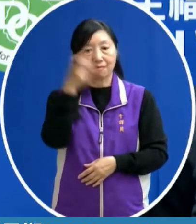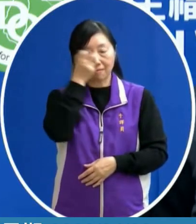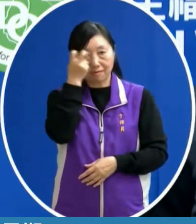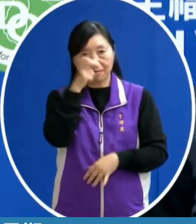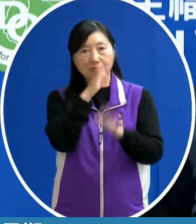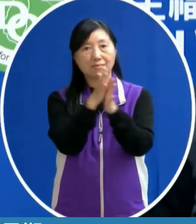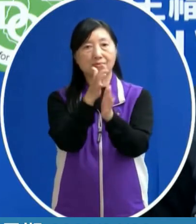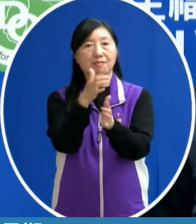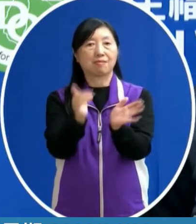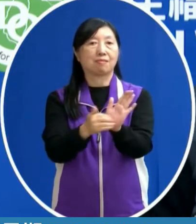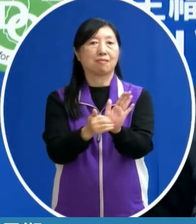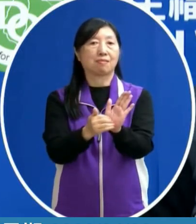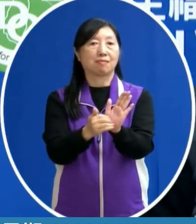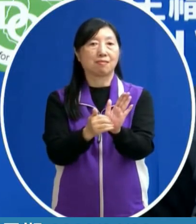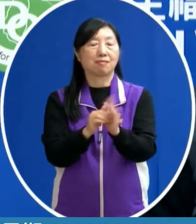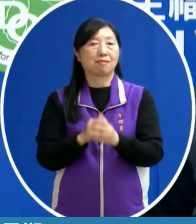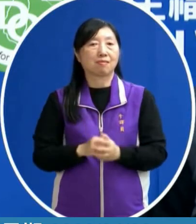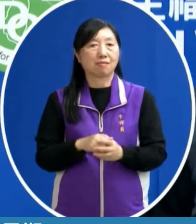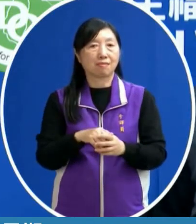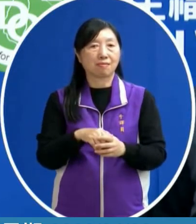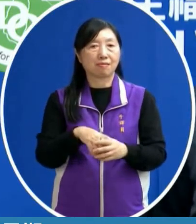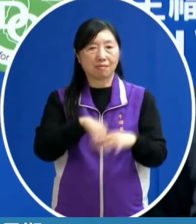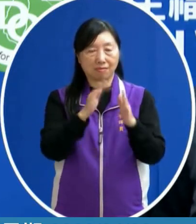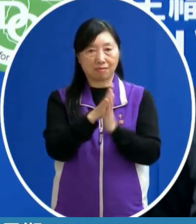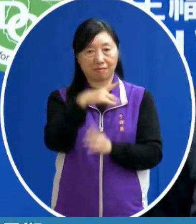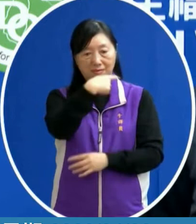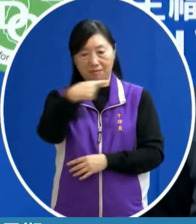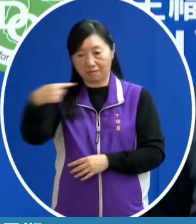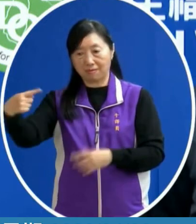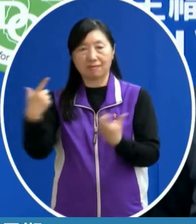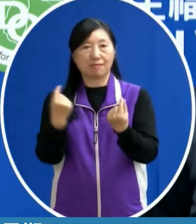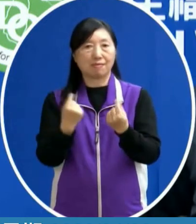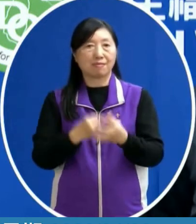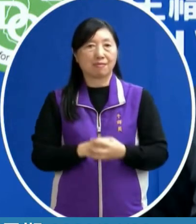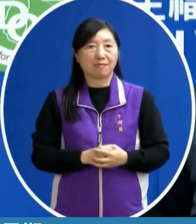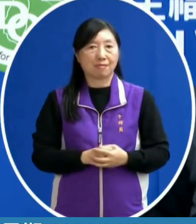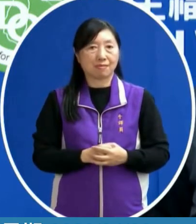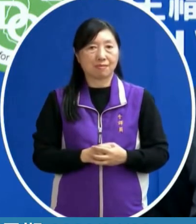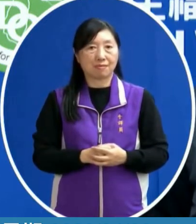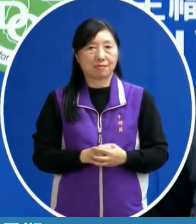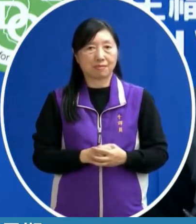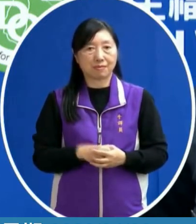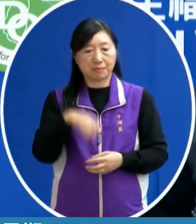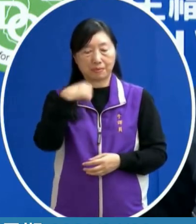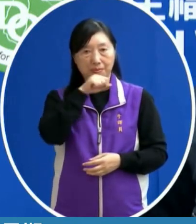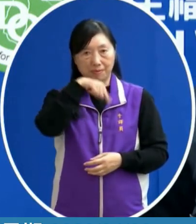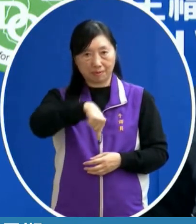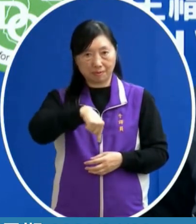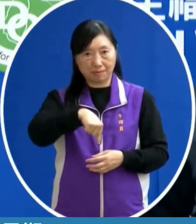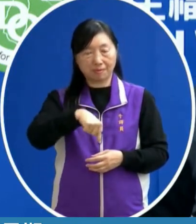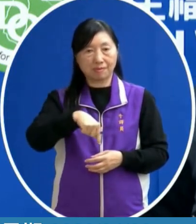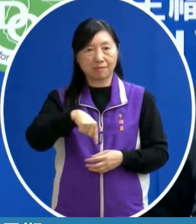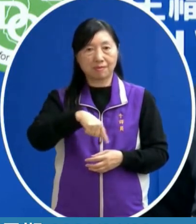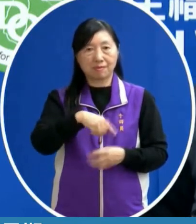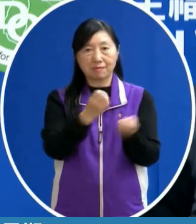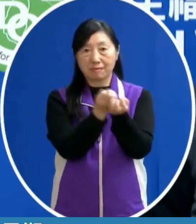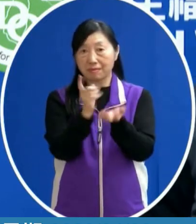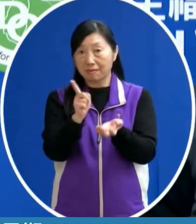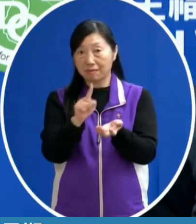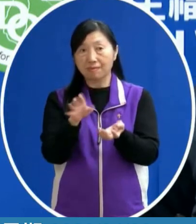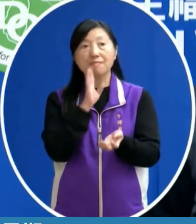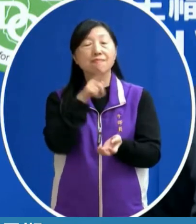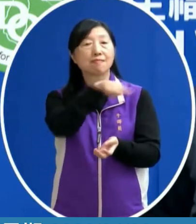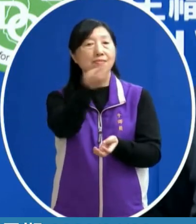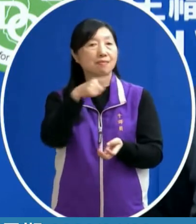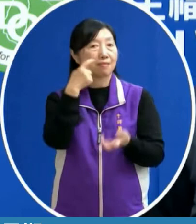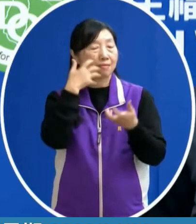部都完毕了哈，那全部都是阴性。那另外国内的案件也是大家所关心的一个社